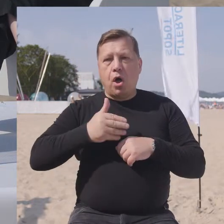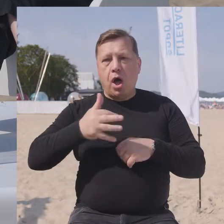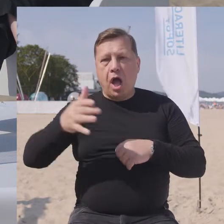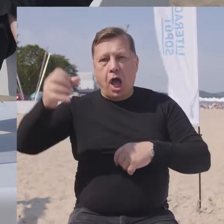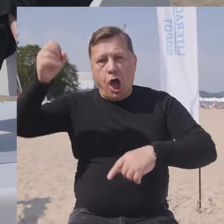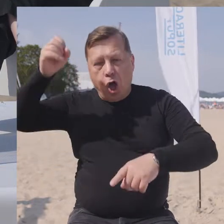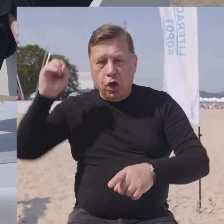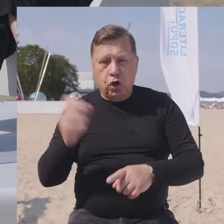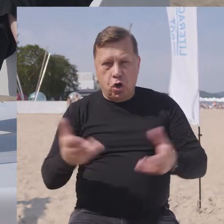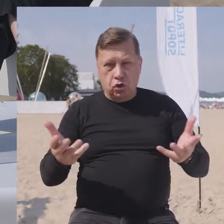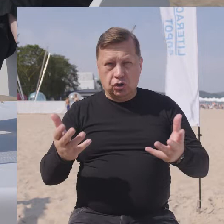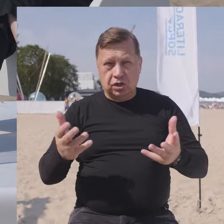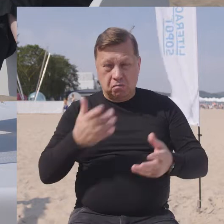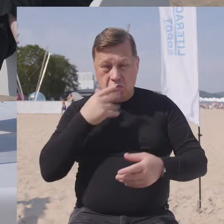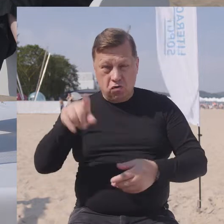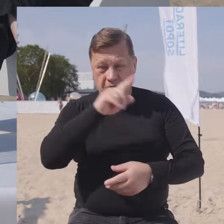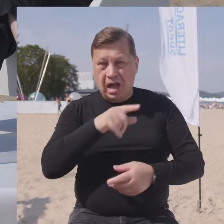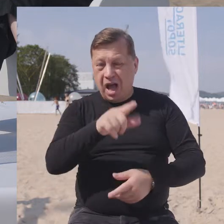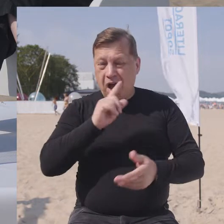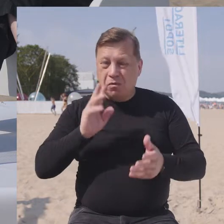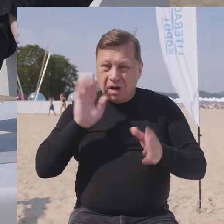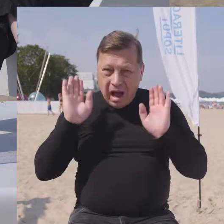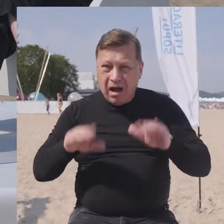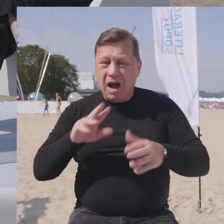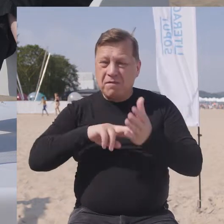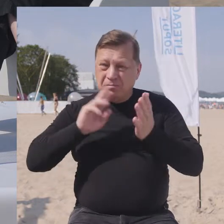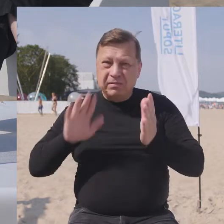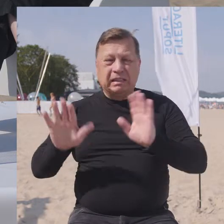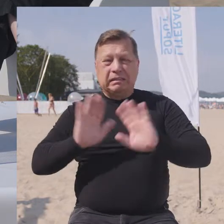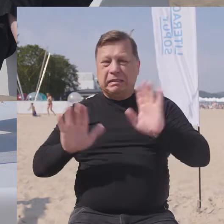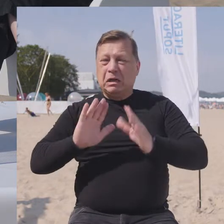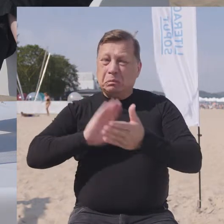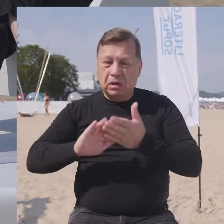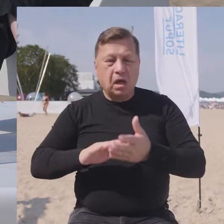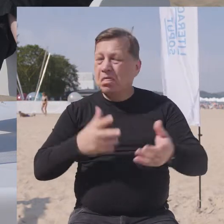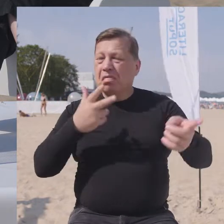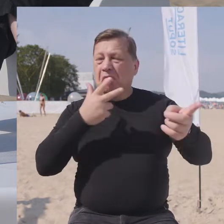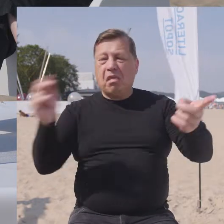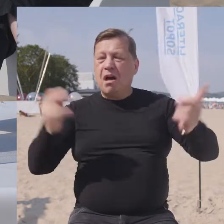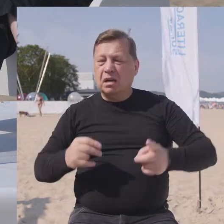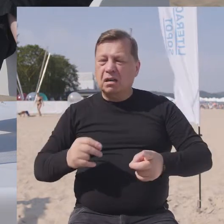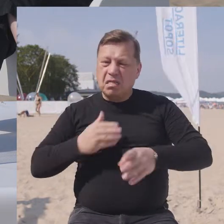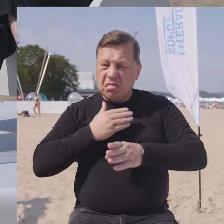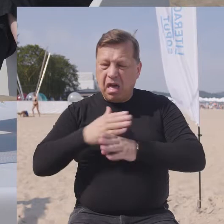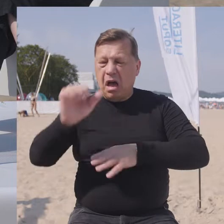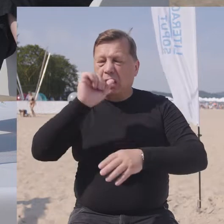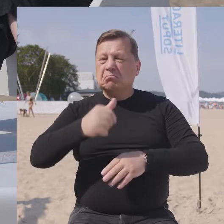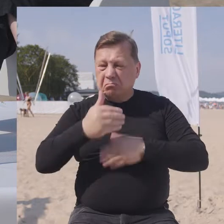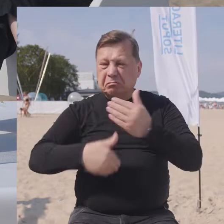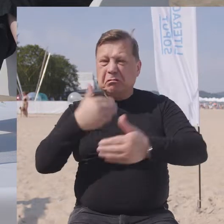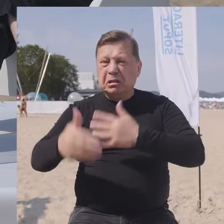zamiast, nie wiem, wycofać się, przeprosić, to właściwie brnęli w to. I tak już jest od wielu